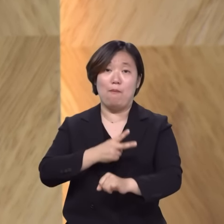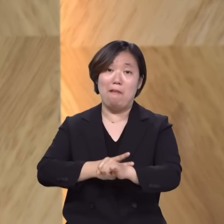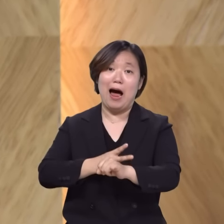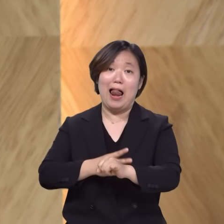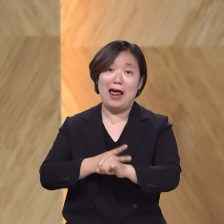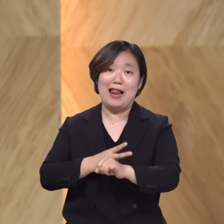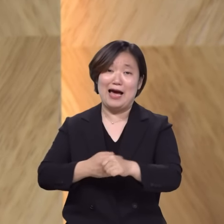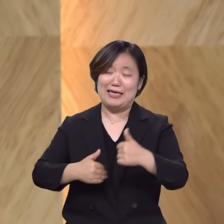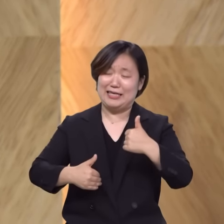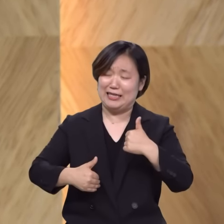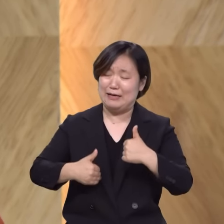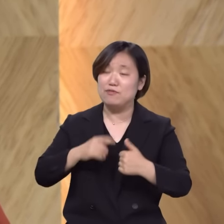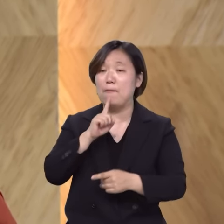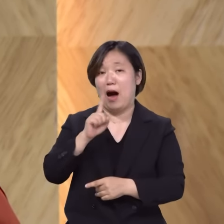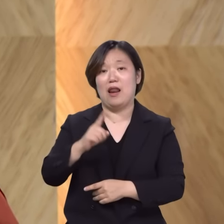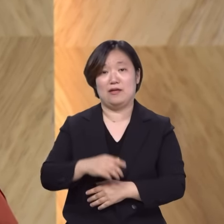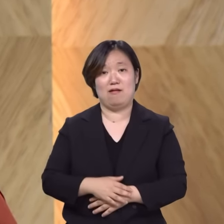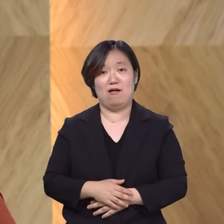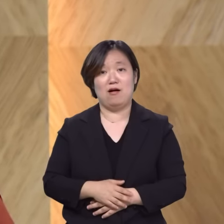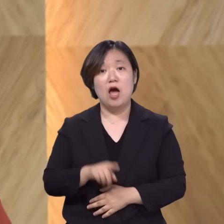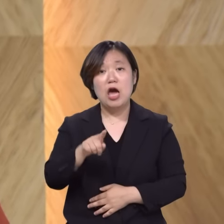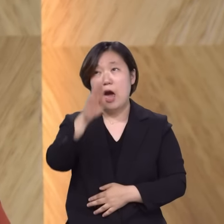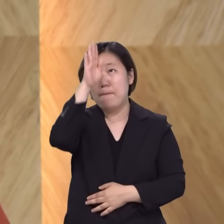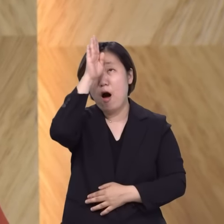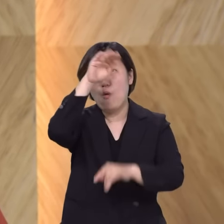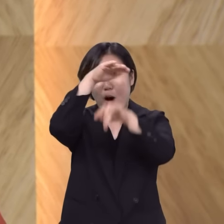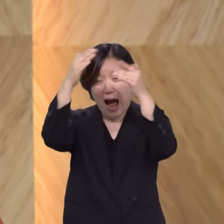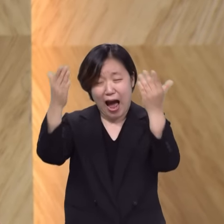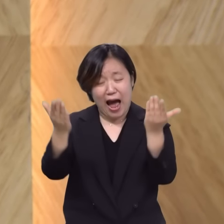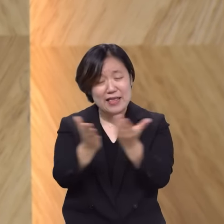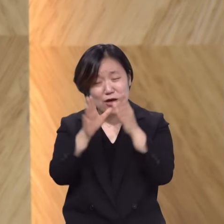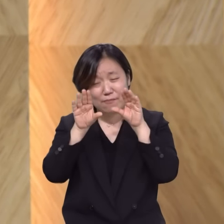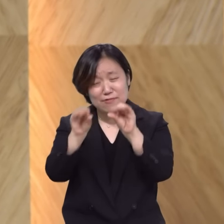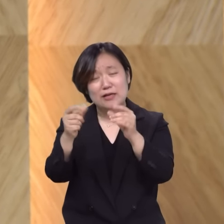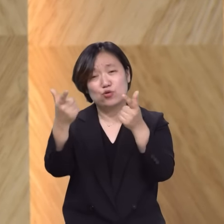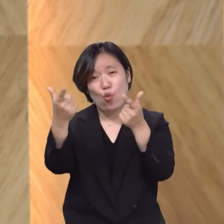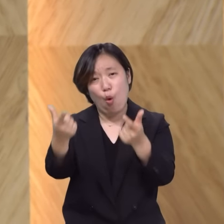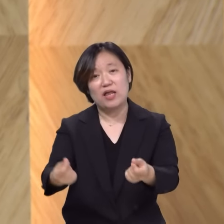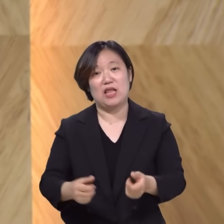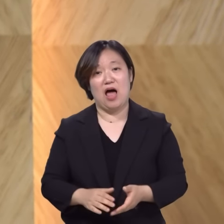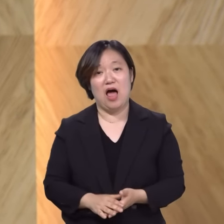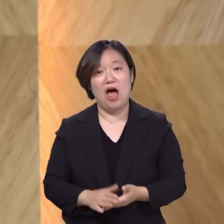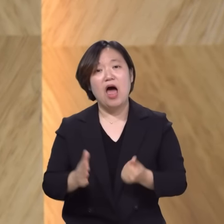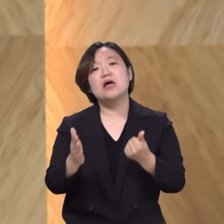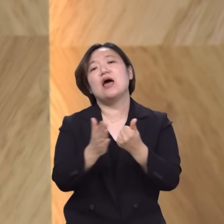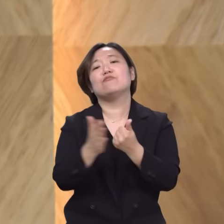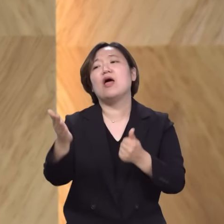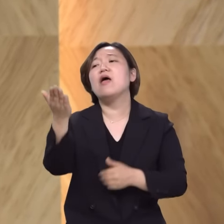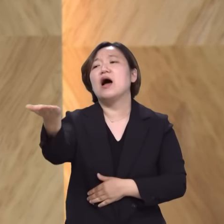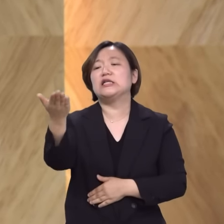말을 듣고 의사가 이거는 거의 완치 완치가 된거나 다름 없기 때문에 어 일단 수술 받을 필요가